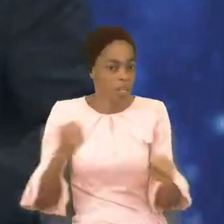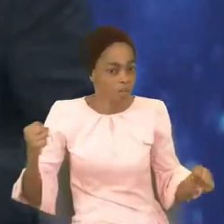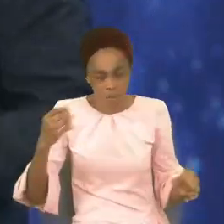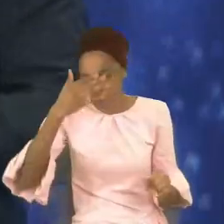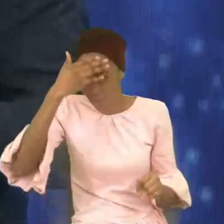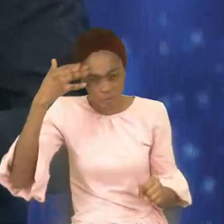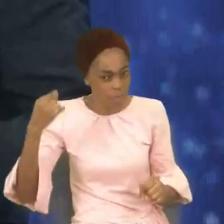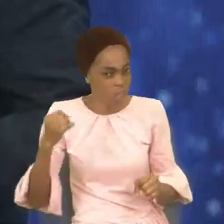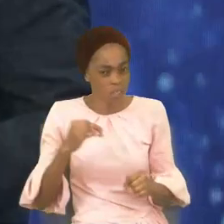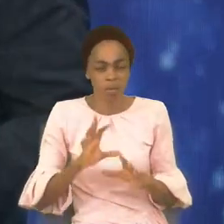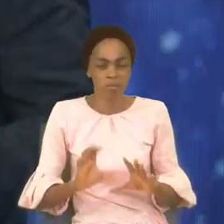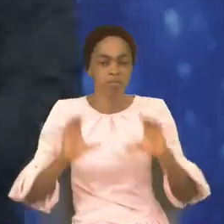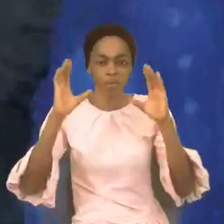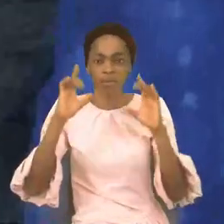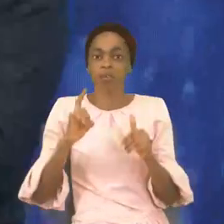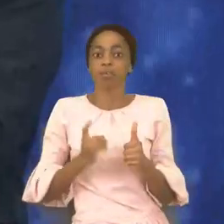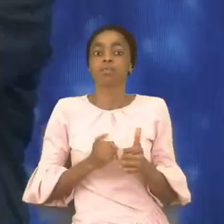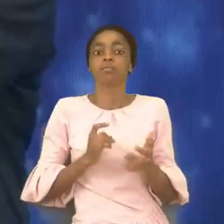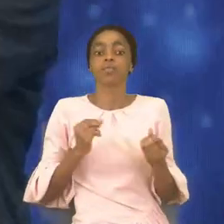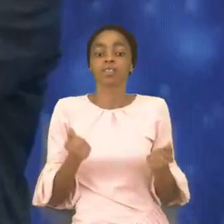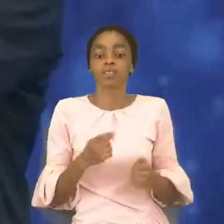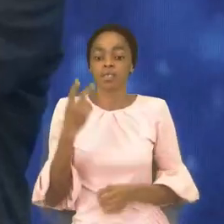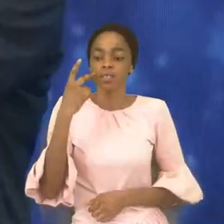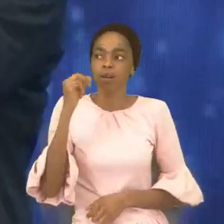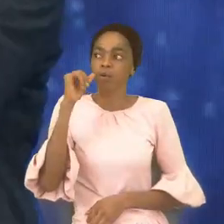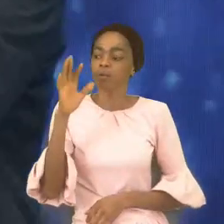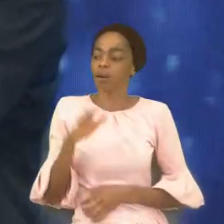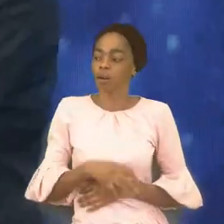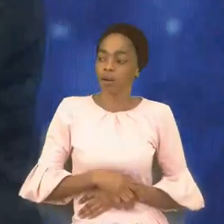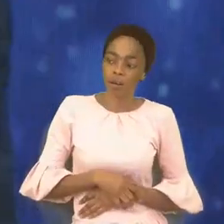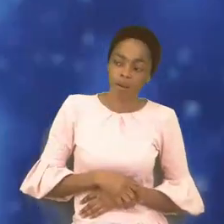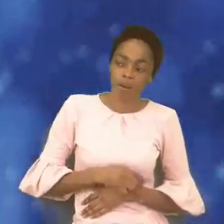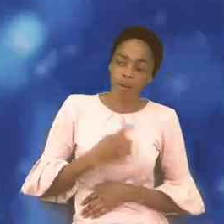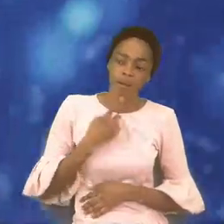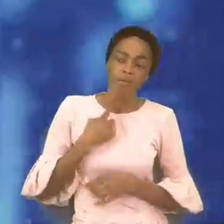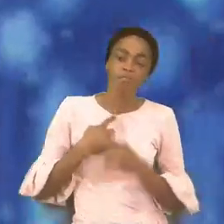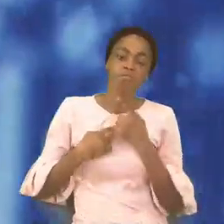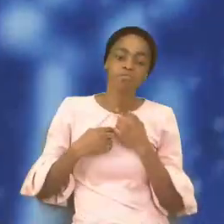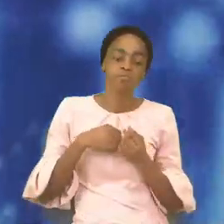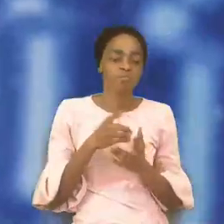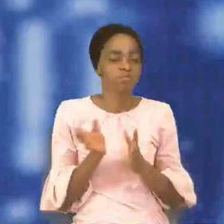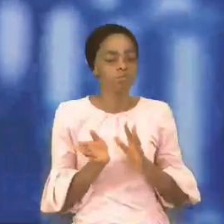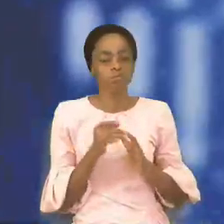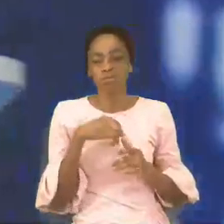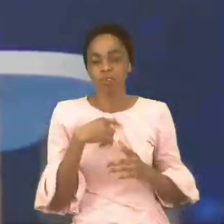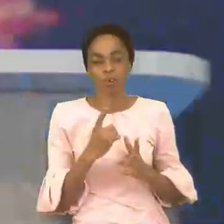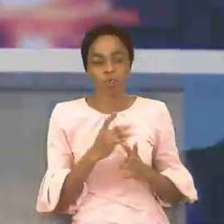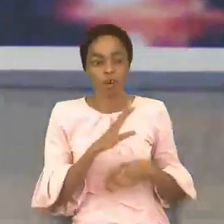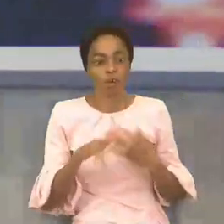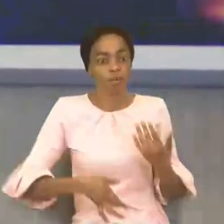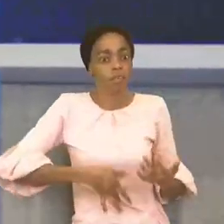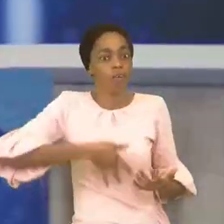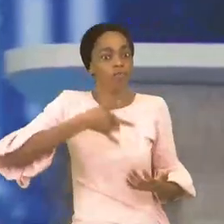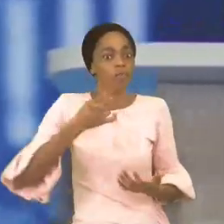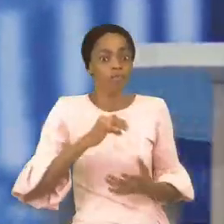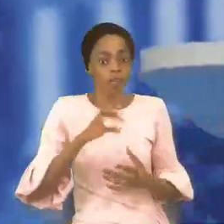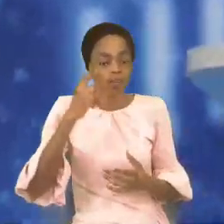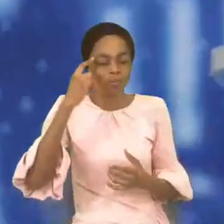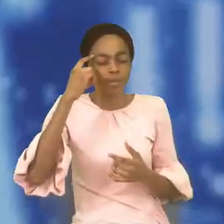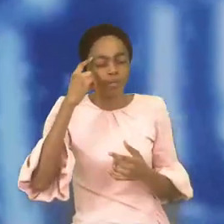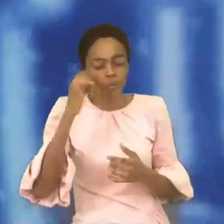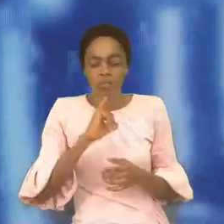consécration. Une fois qu'ils voient une femme, c'est terminé. Et toutes leurs émotions, tous leurs sentiments se sont